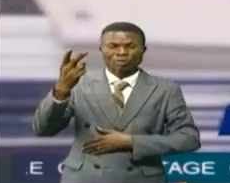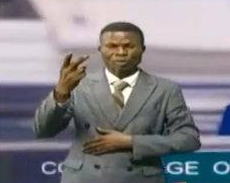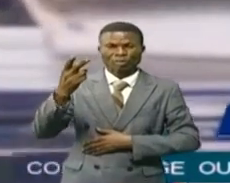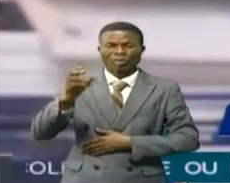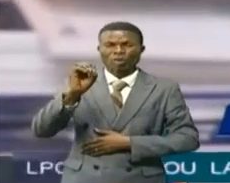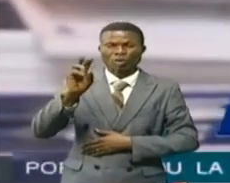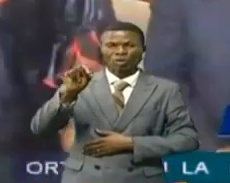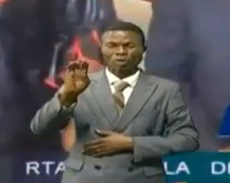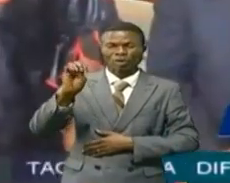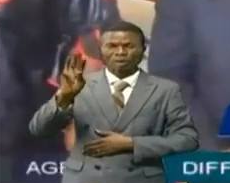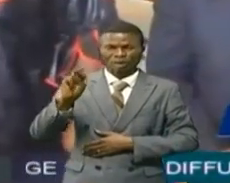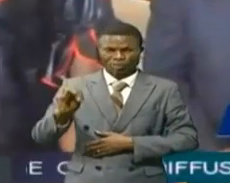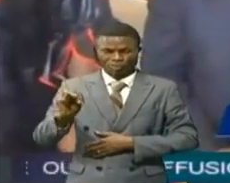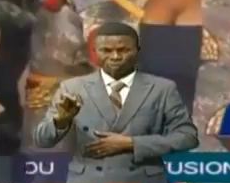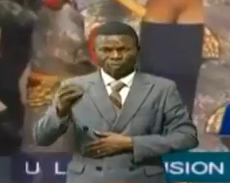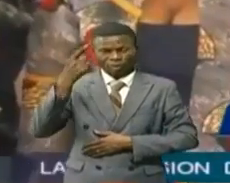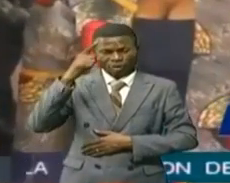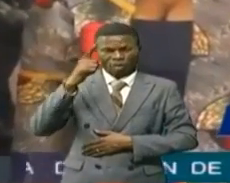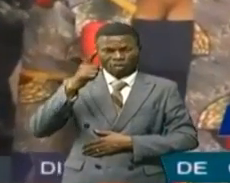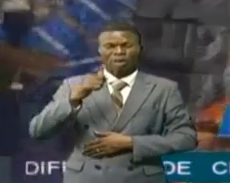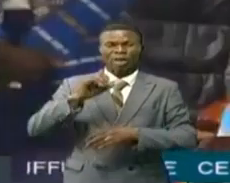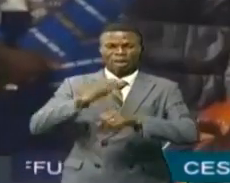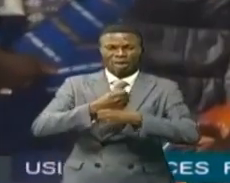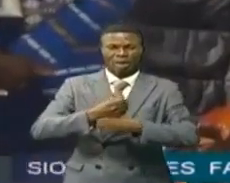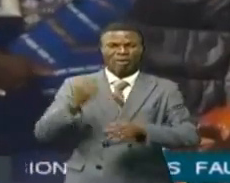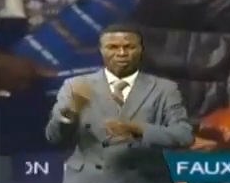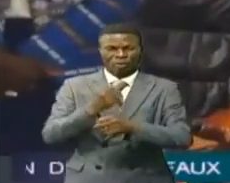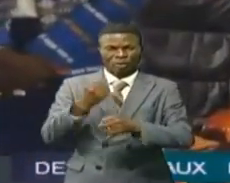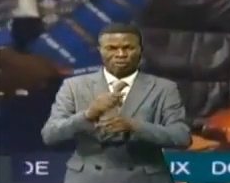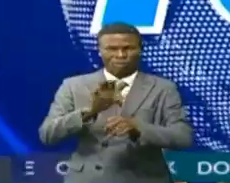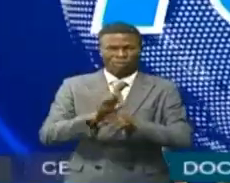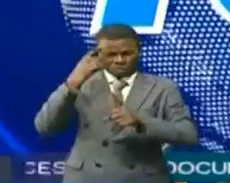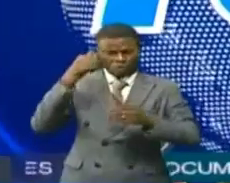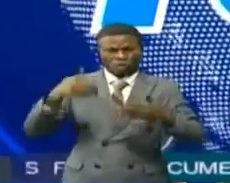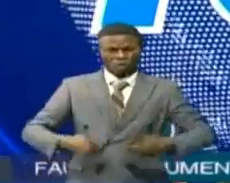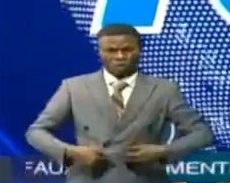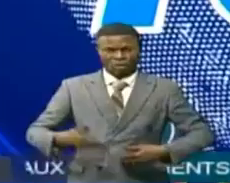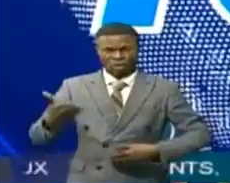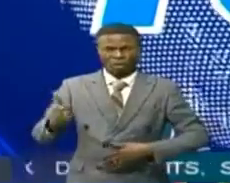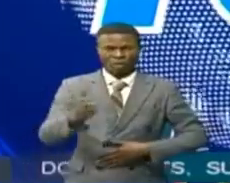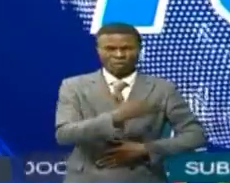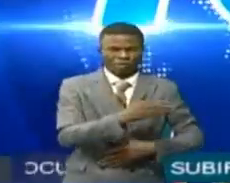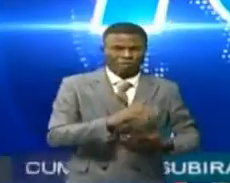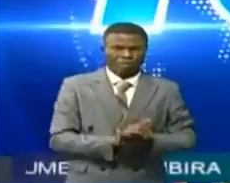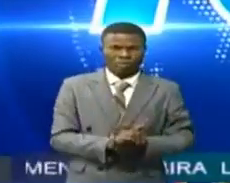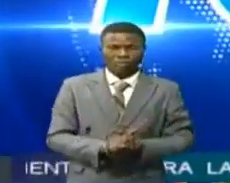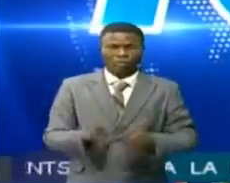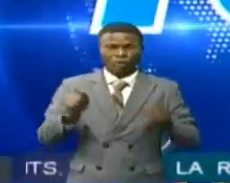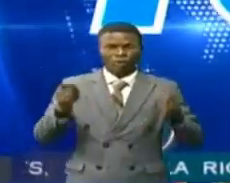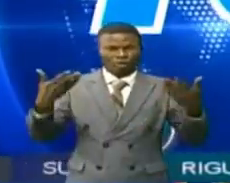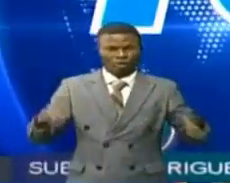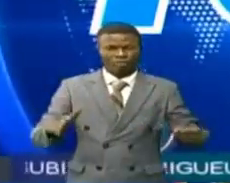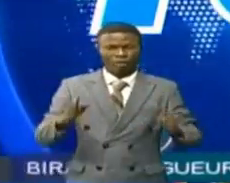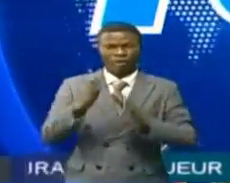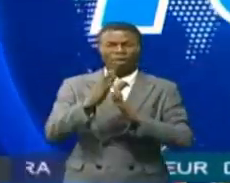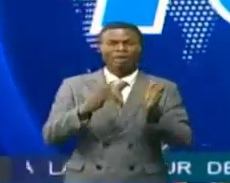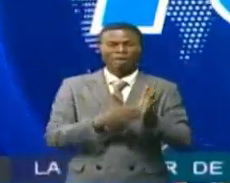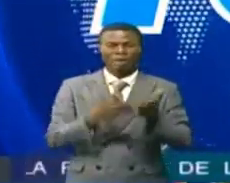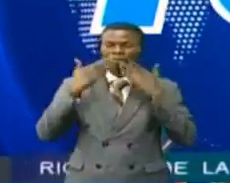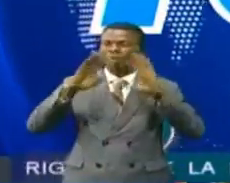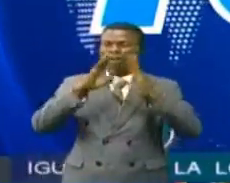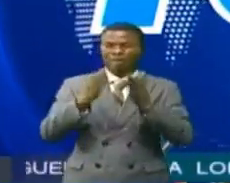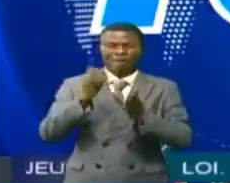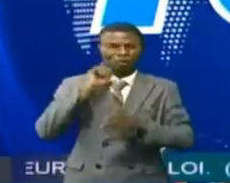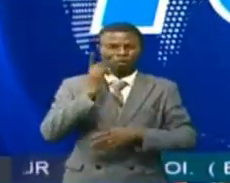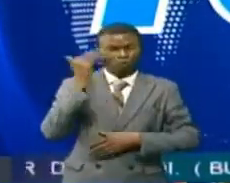l'ONEM, à savoir prôner la création de l'emploi pour les jeunes. Ainsi donc, c'est chef cette édition d'information. Merci de